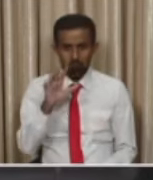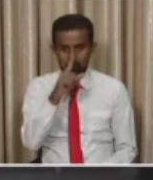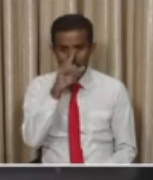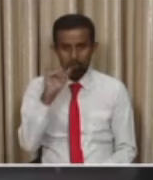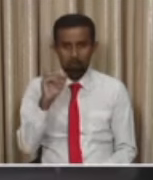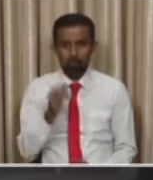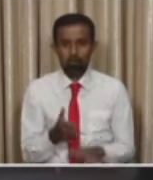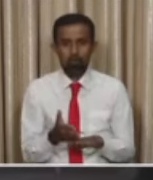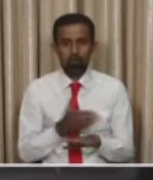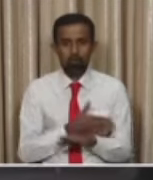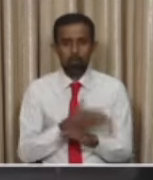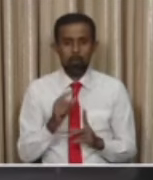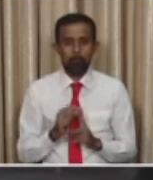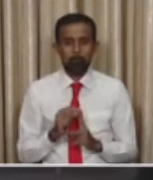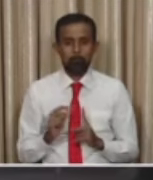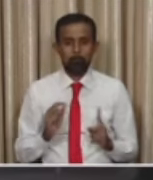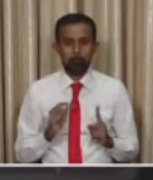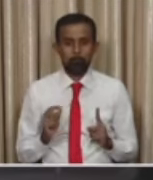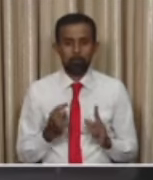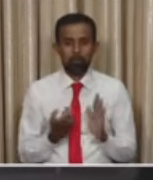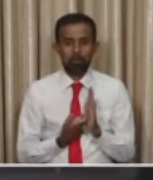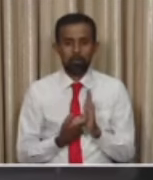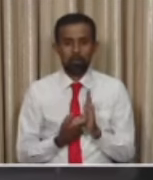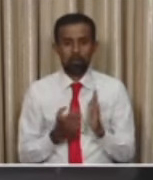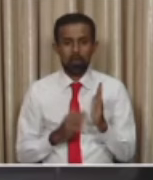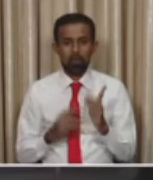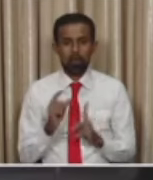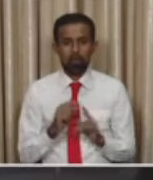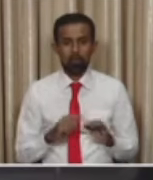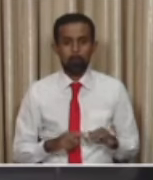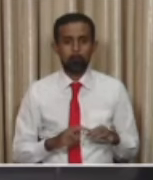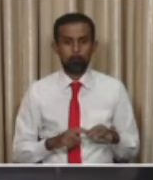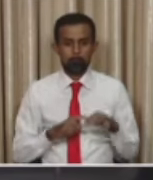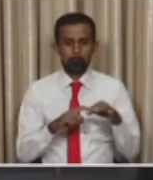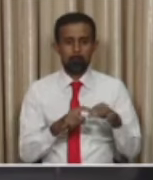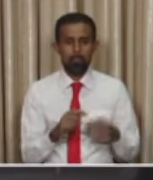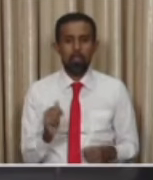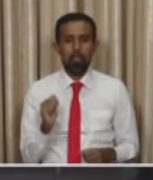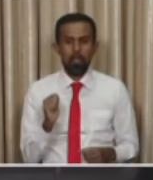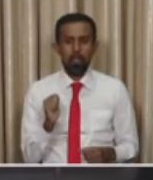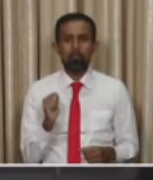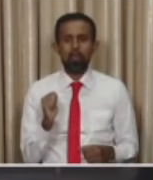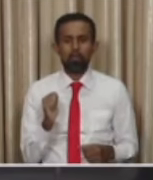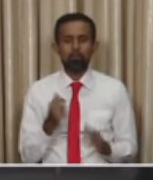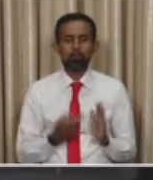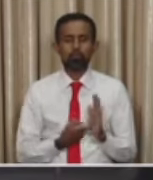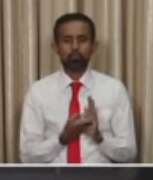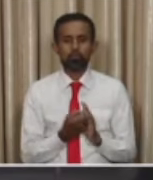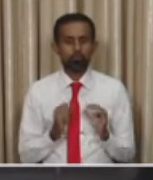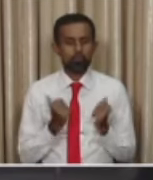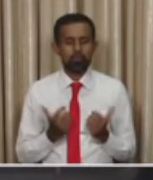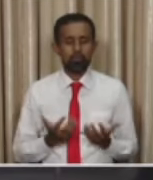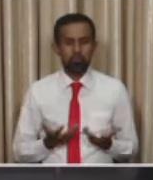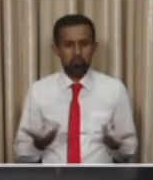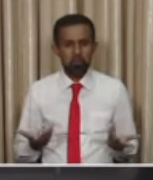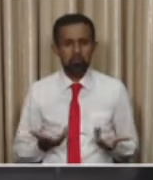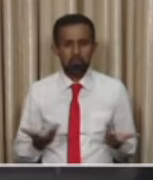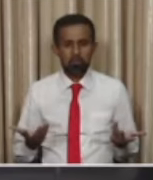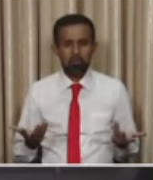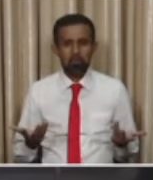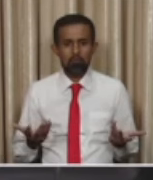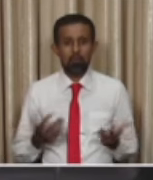මාස 6කට ඉස්සෙල් මේ පාර්ලිමේන්තුවේ සියඹලා පිටිය කරු ඇමතුමාගෙන් ප්‍රශ්නයක් කරා, ඇයි මේ අනීතිකව ජීවත් වෙන්න බැහැයි කියලා මේ